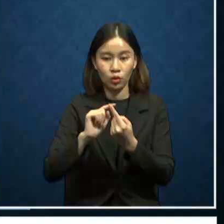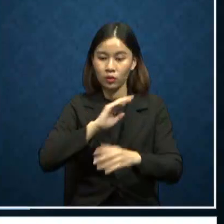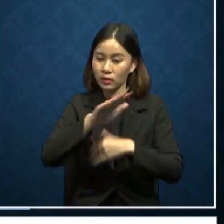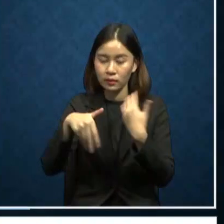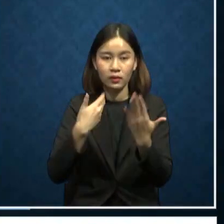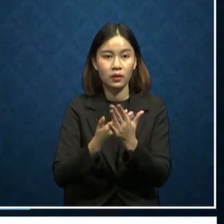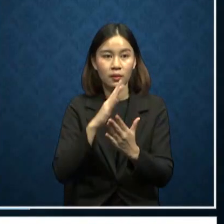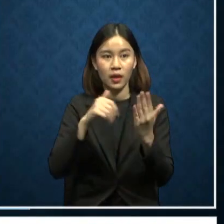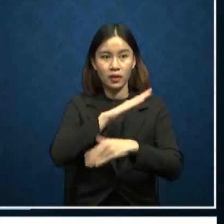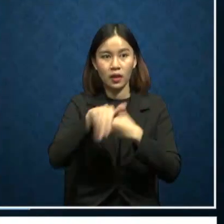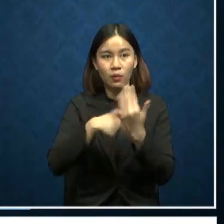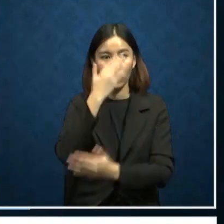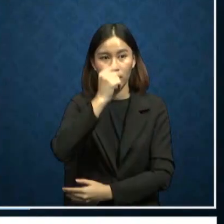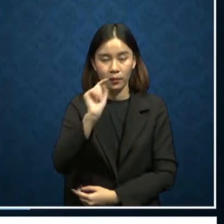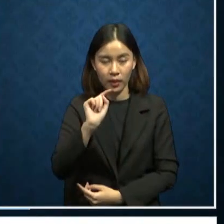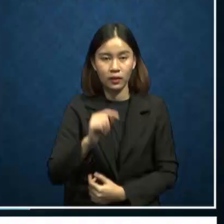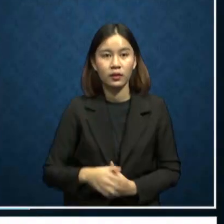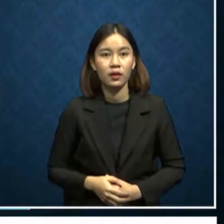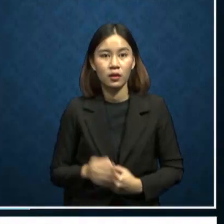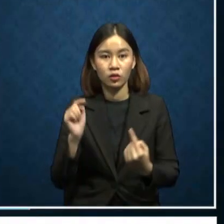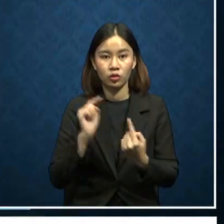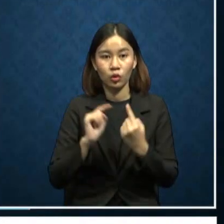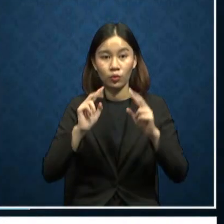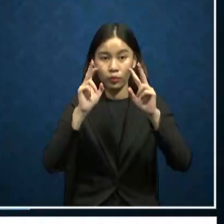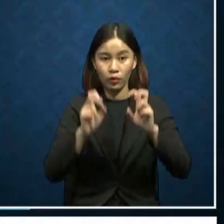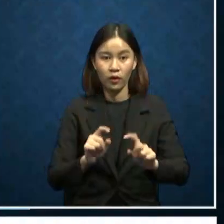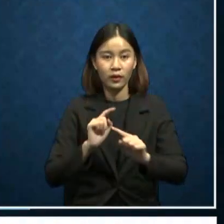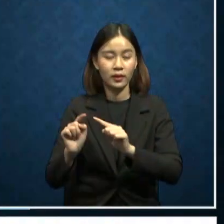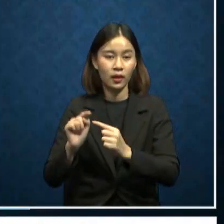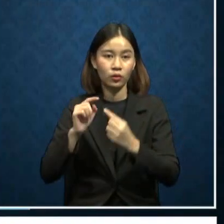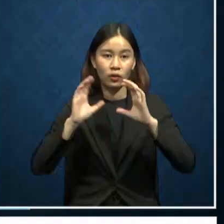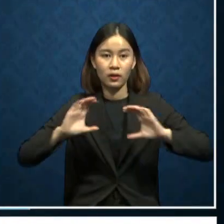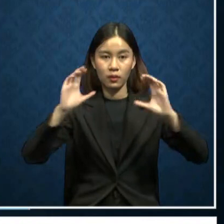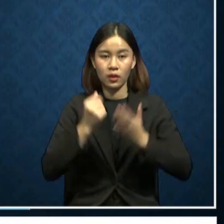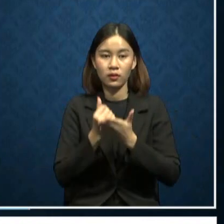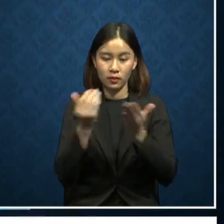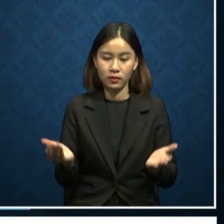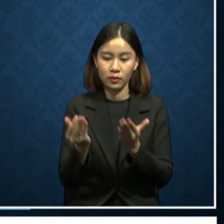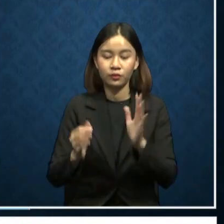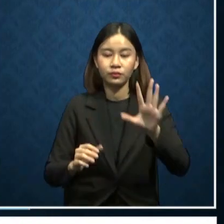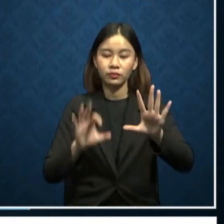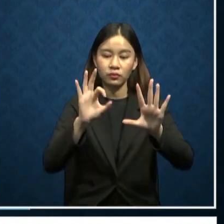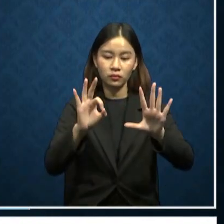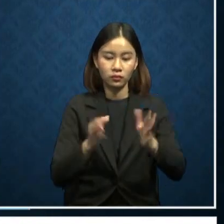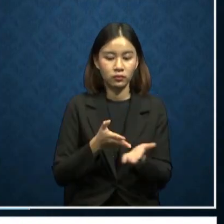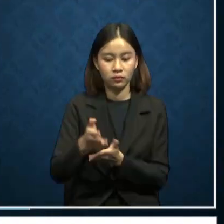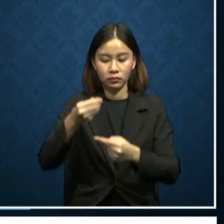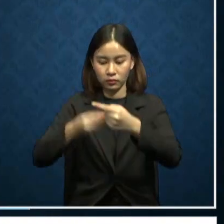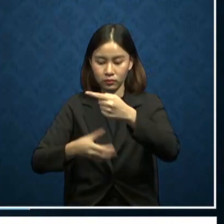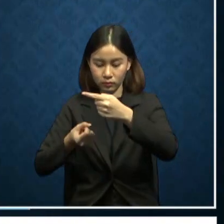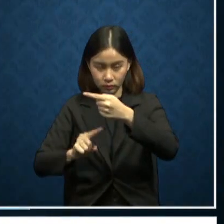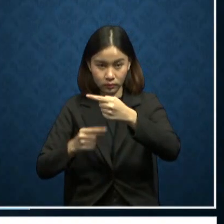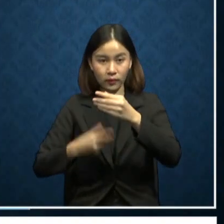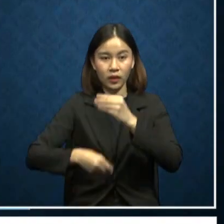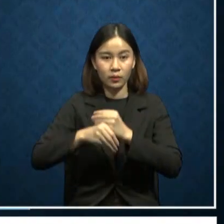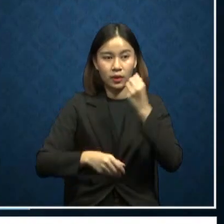ทั้งหมดนั้นเพื่อให้เกิดอ่าประเด็นต่างๆที่เป็นส่วนที่รัฐบาลได้ปลักดันทั้ง 5fและ 11สาขากับเพิ่มเติม